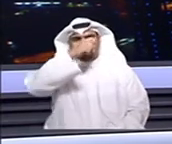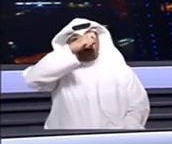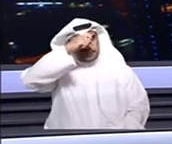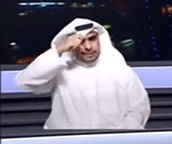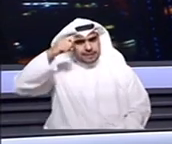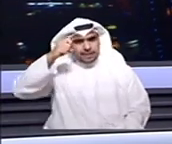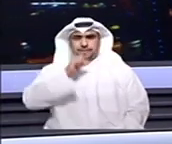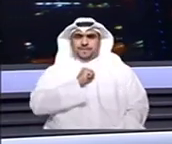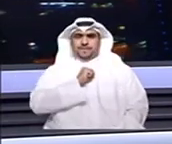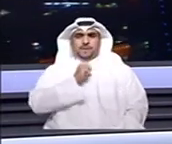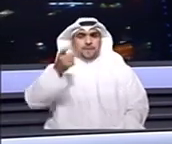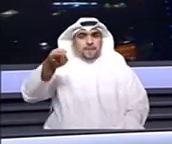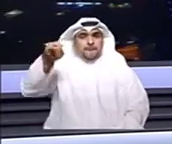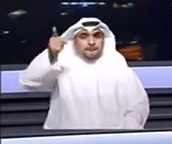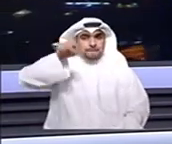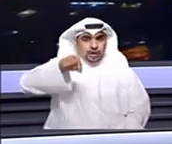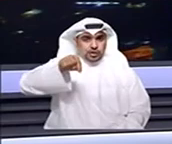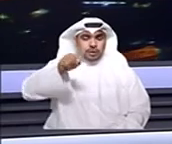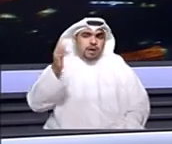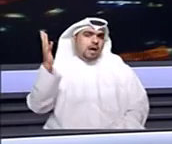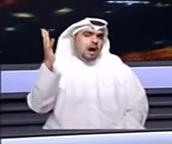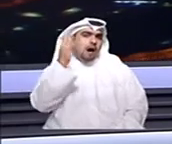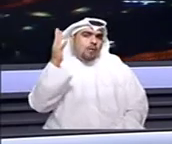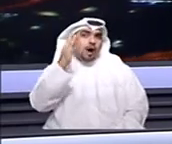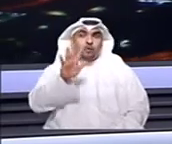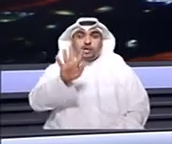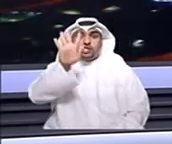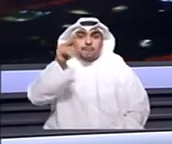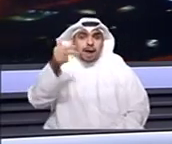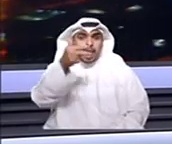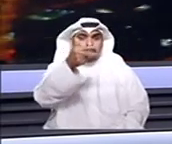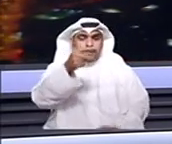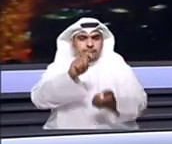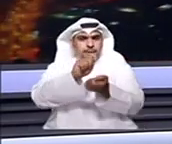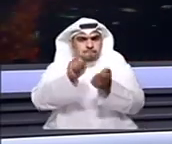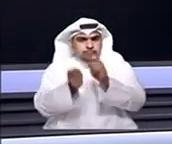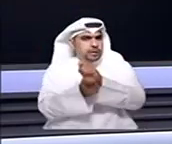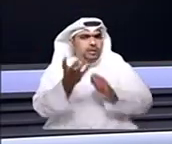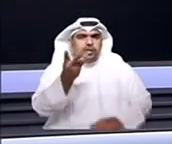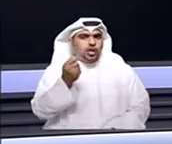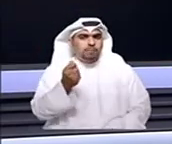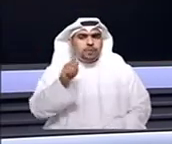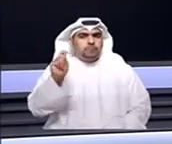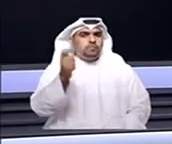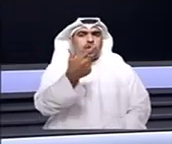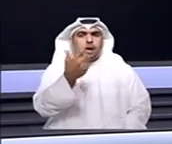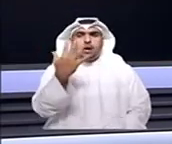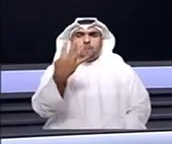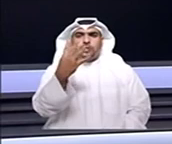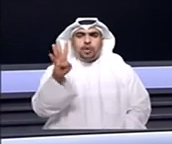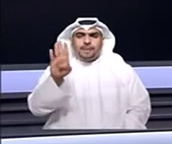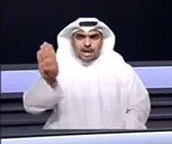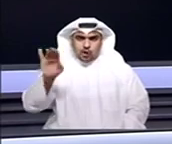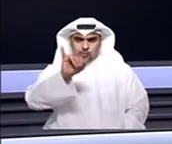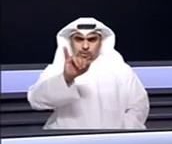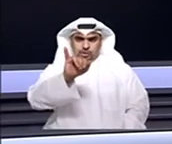ابتداء من الغد من متوقع نشاط في الرياح الشمالية الغربية قد تصل سرعتها إلى 45 كيلومتر في الساعة، مثير الغبار على بعض المناطق.